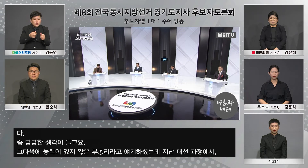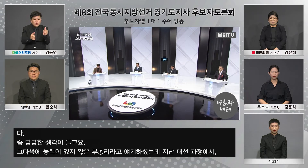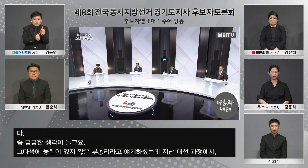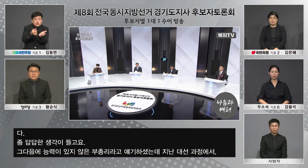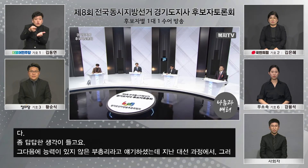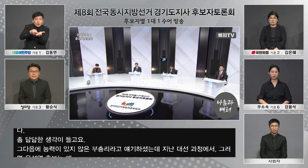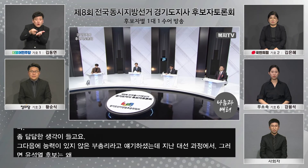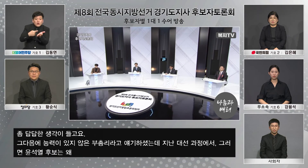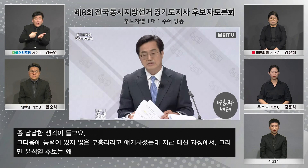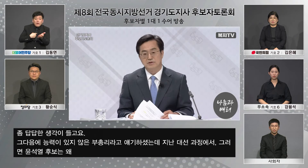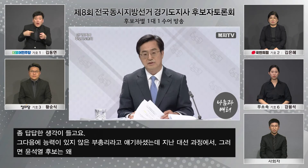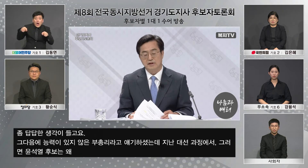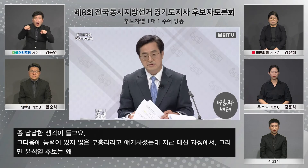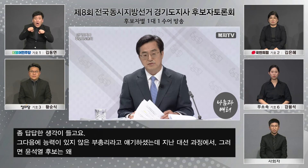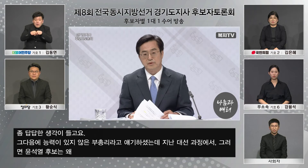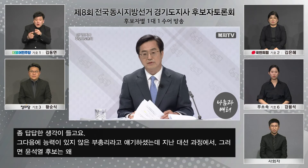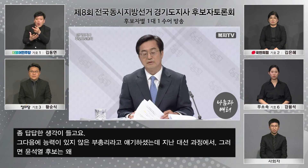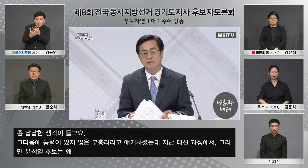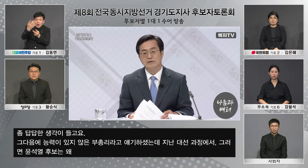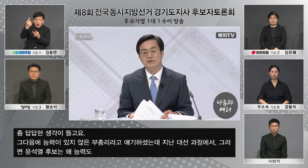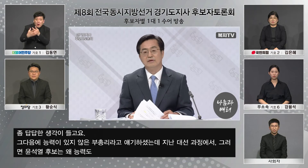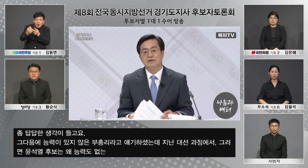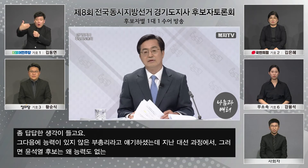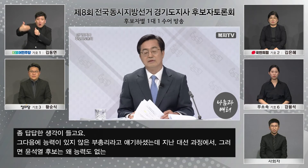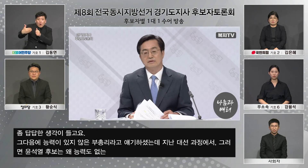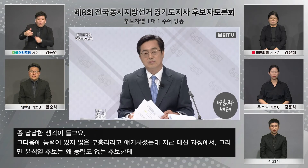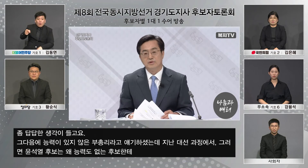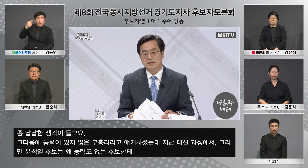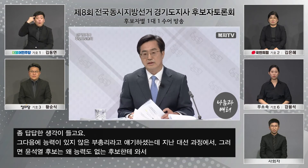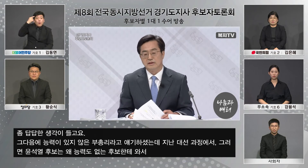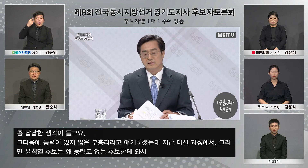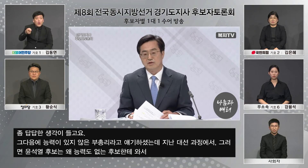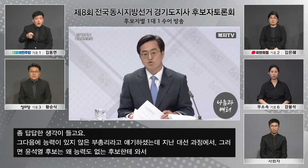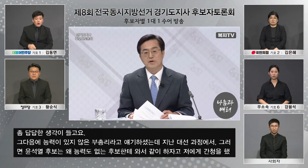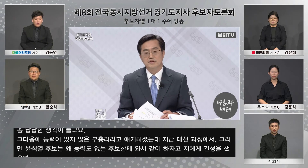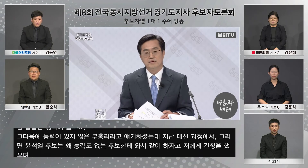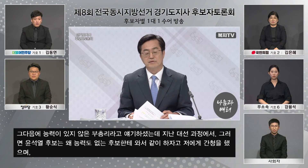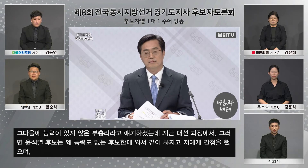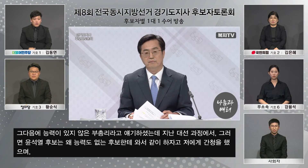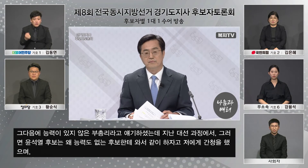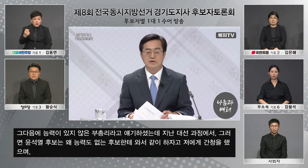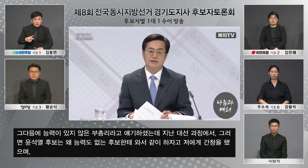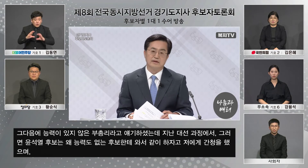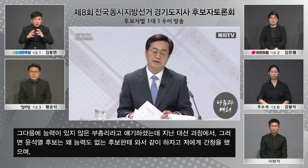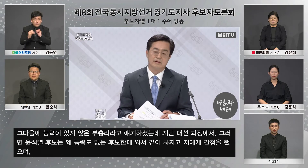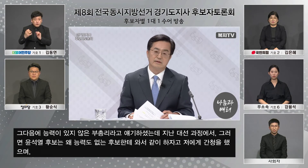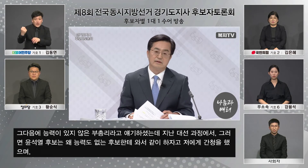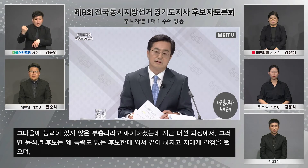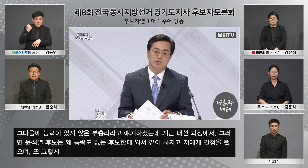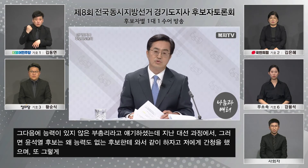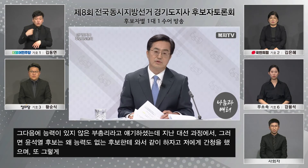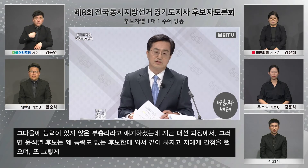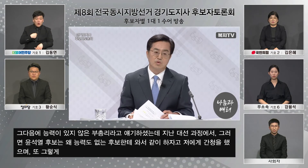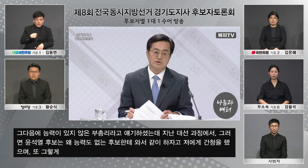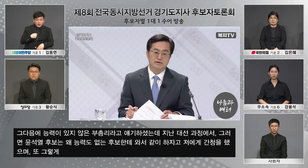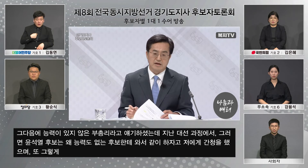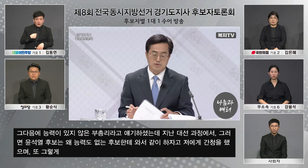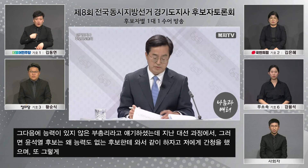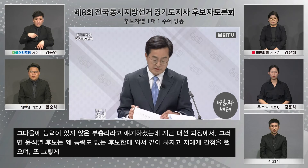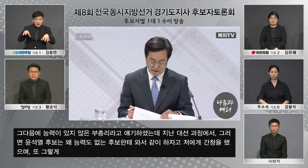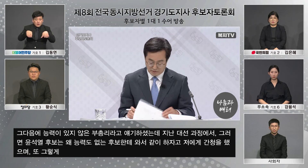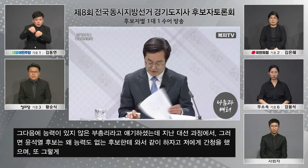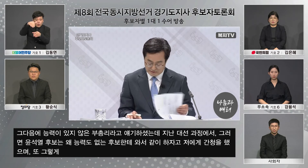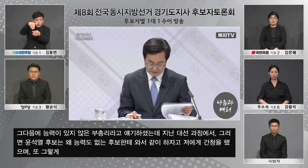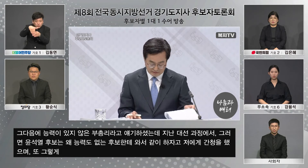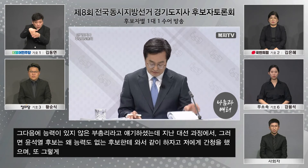하자고 저에게 간청을 했으며 또 그렇게 국민의힘에서는 제게 총선이나 서울시장에